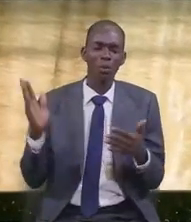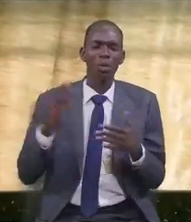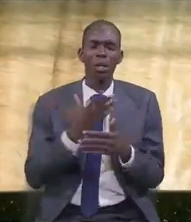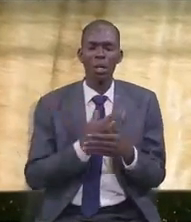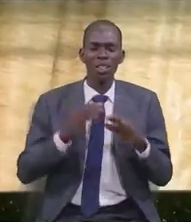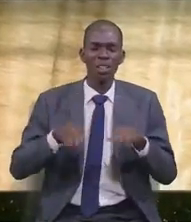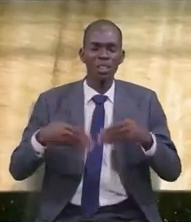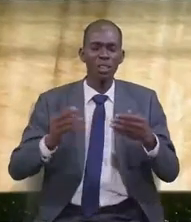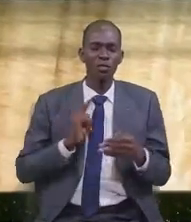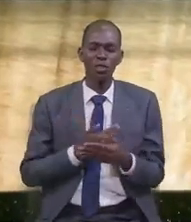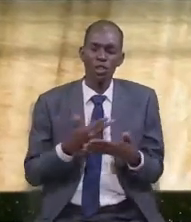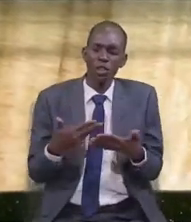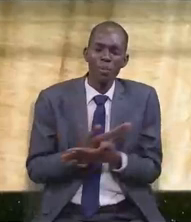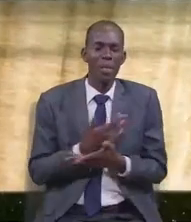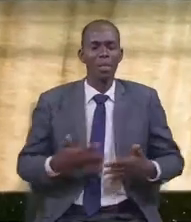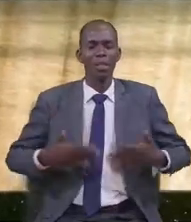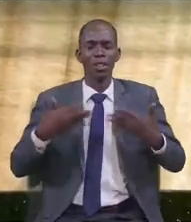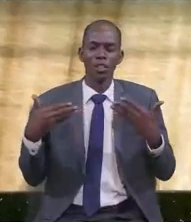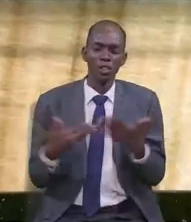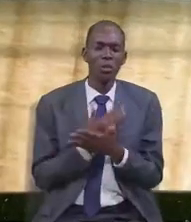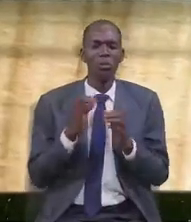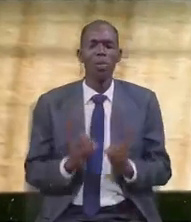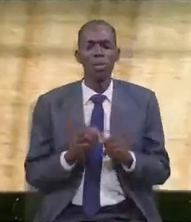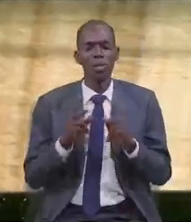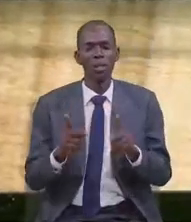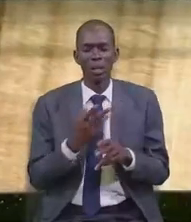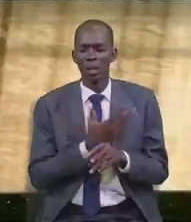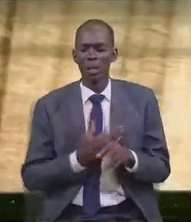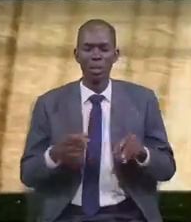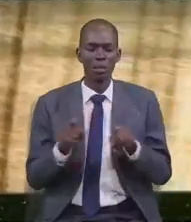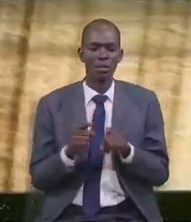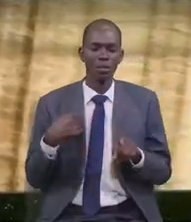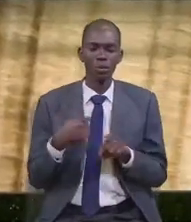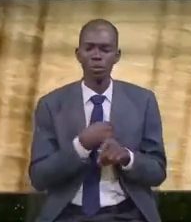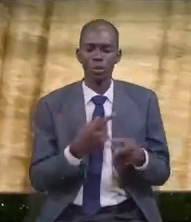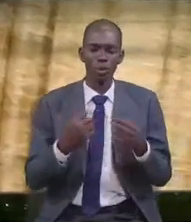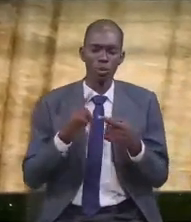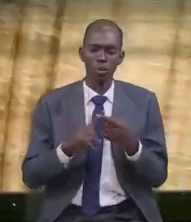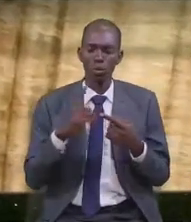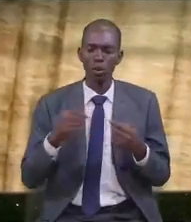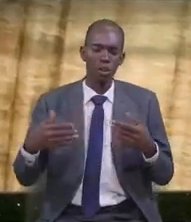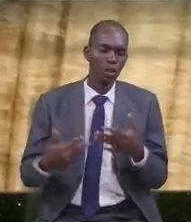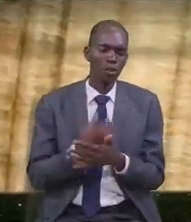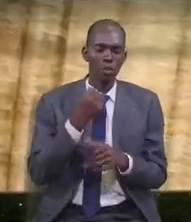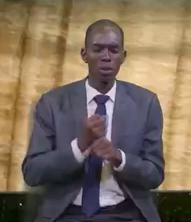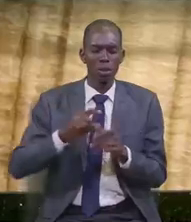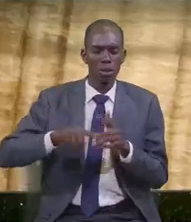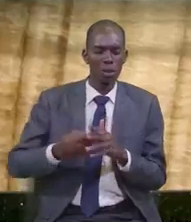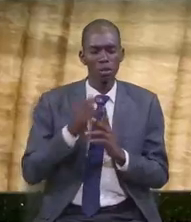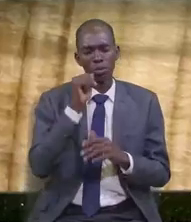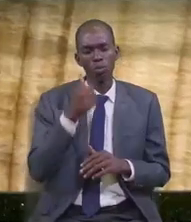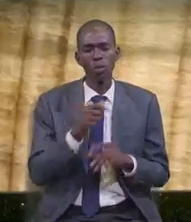vie, une nouvelle opportunité. Et comme nous venons dans la nouvelle année à commencer par demain, je